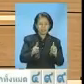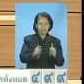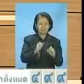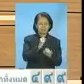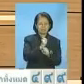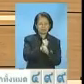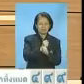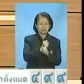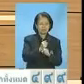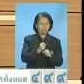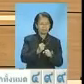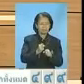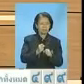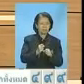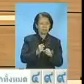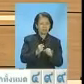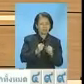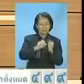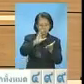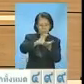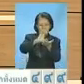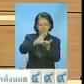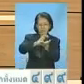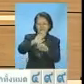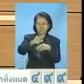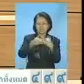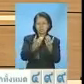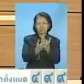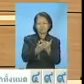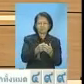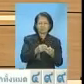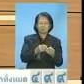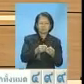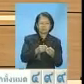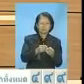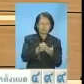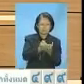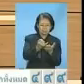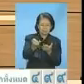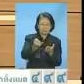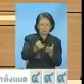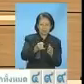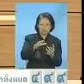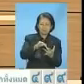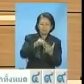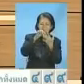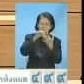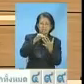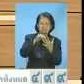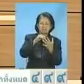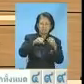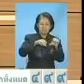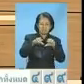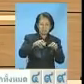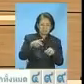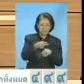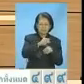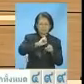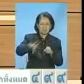หาศาลคือเรื่องอะไรครับงบประมาณทั้งหมดเนี่ยจ้างพิเศษตัดทันทีให้ประมูลเหมือนกับ